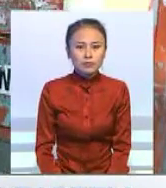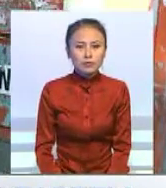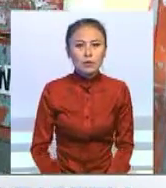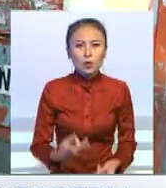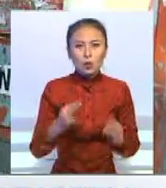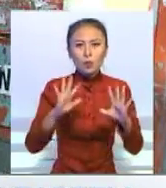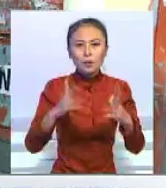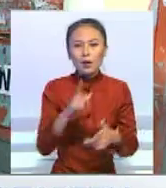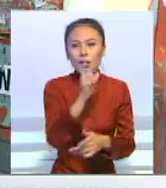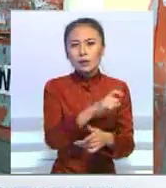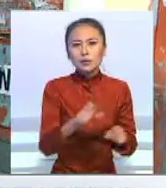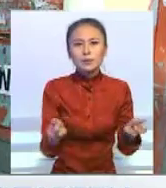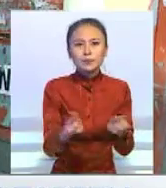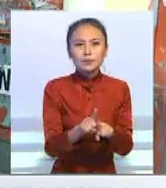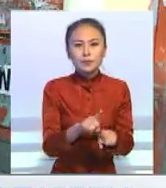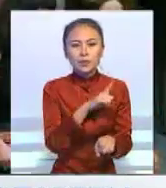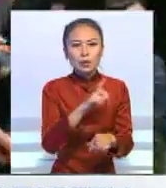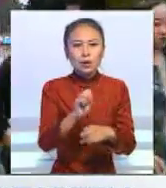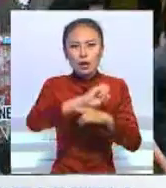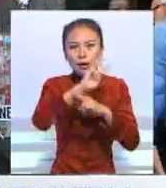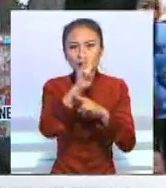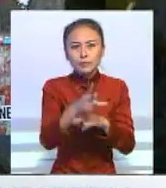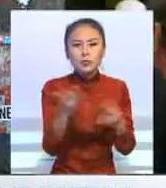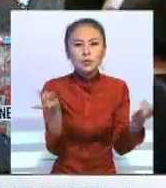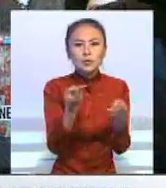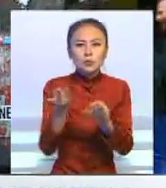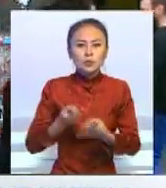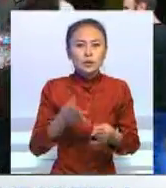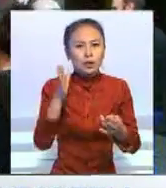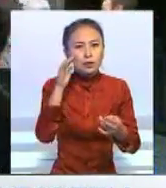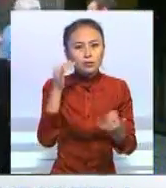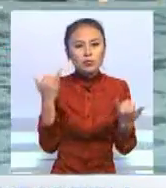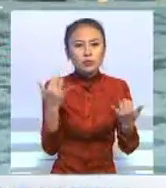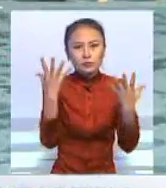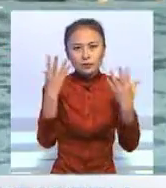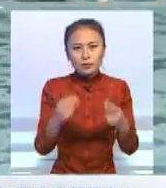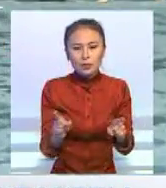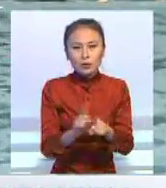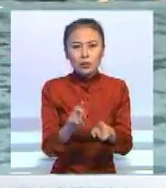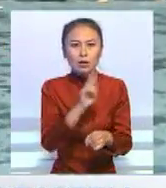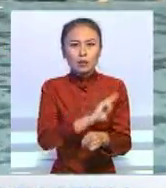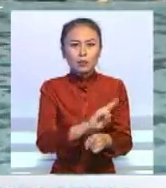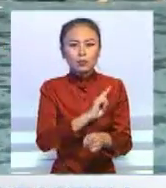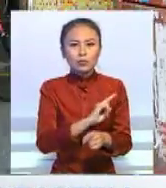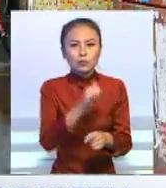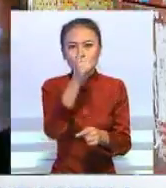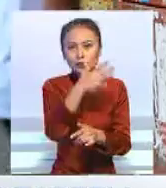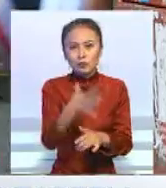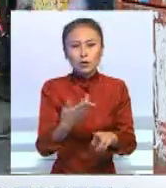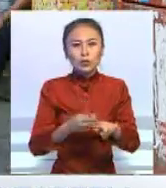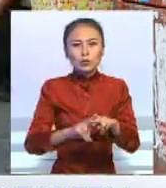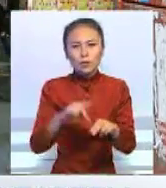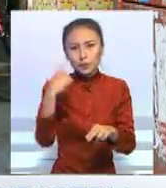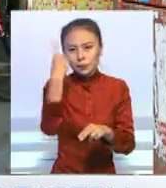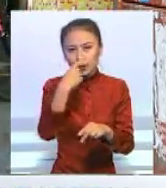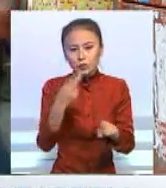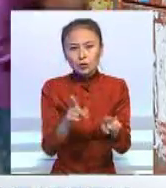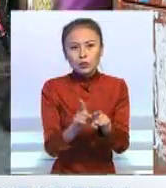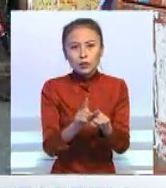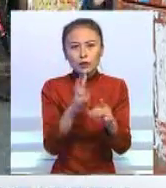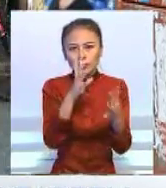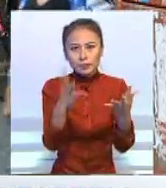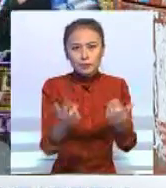Бірақ қалың жұрттың қауіпсіздігін қамтамасыз ету тиіс кинологтар қазір жұмысқа шықпай жүр. Өйткені бір жыл бойына жалақы